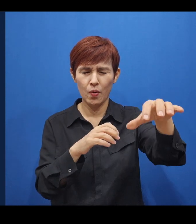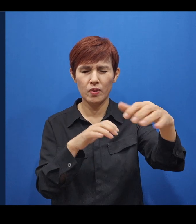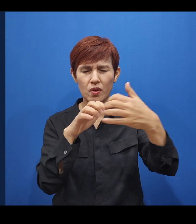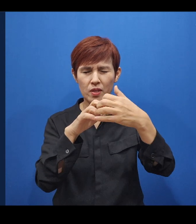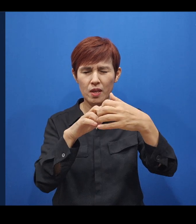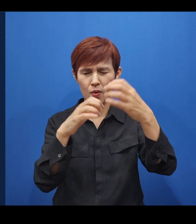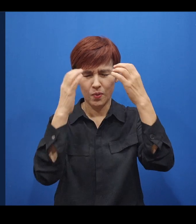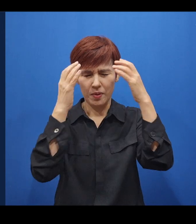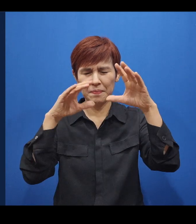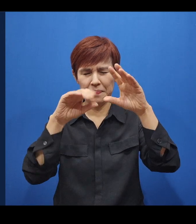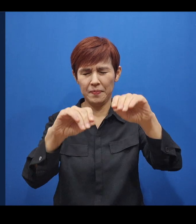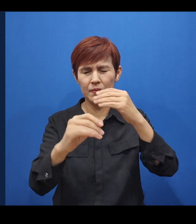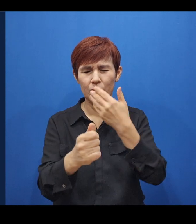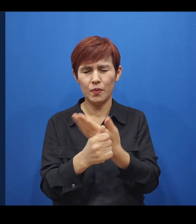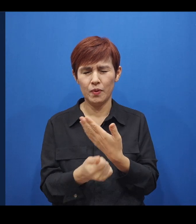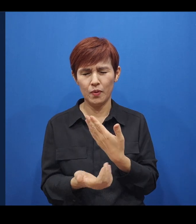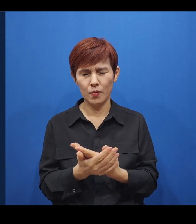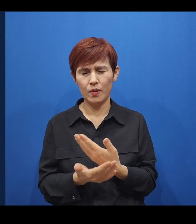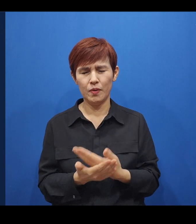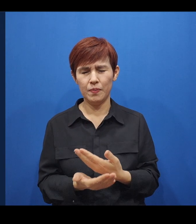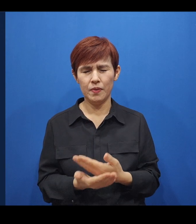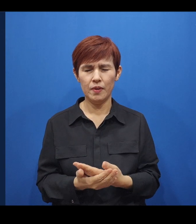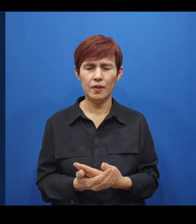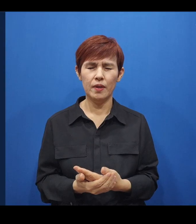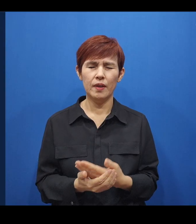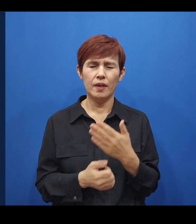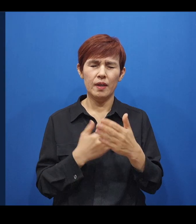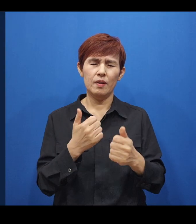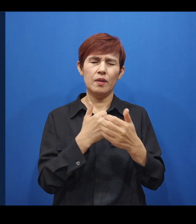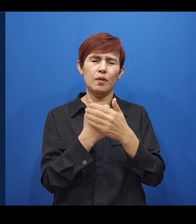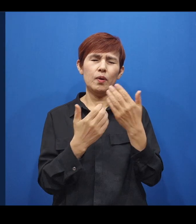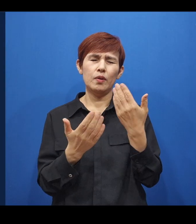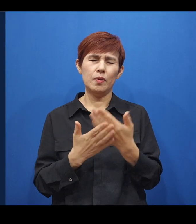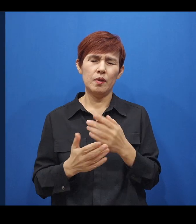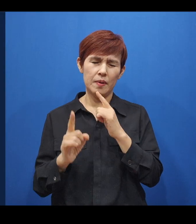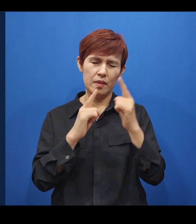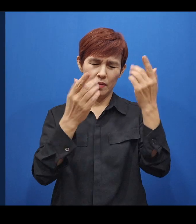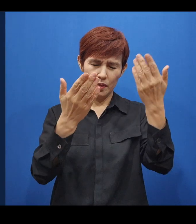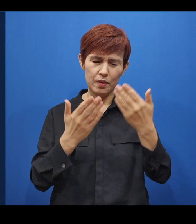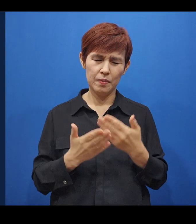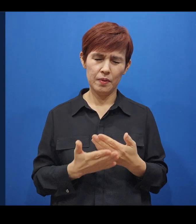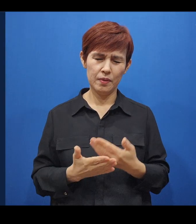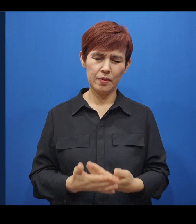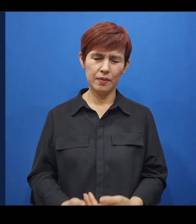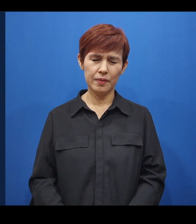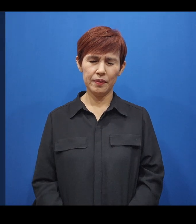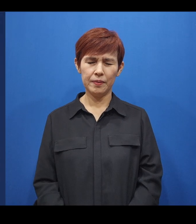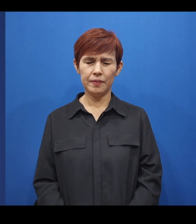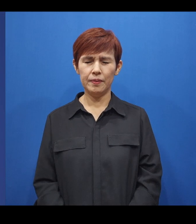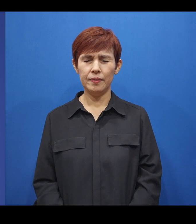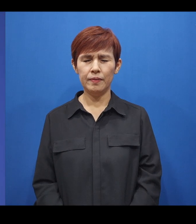고통을 멈추어지게 하여 주시옵소서. 하나님 도와주시고 말씀하여 주시옵소서.